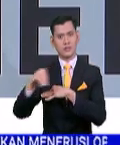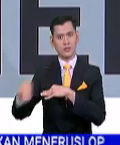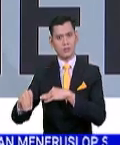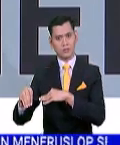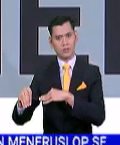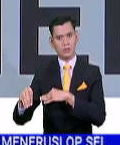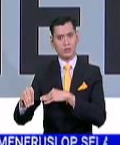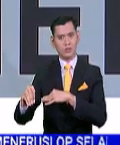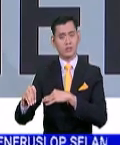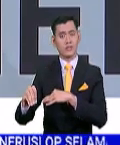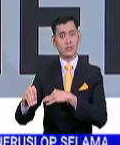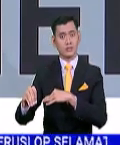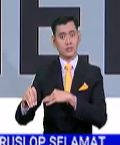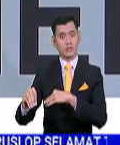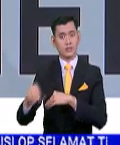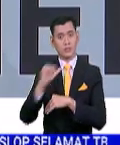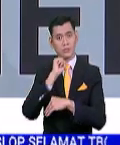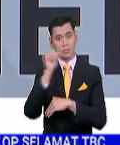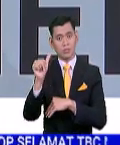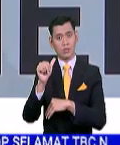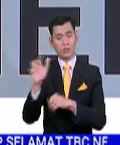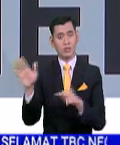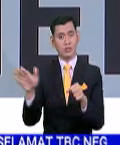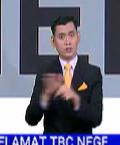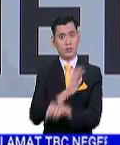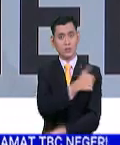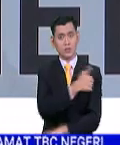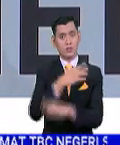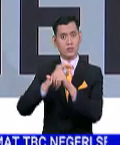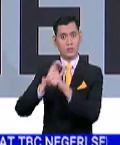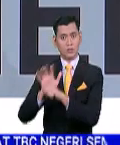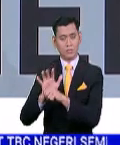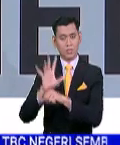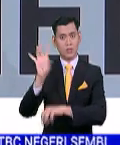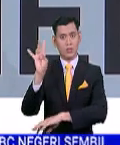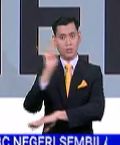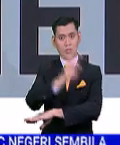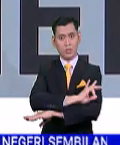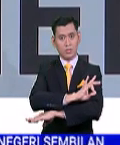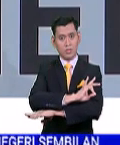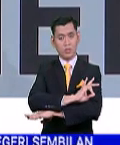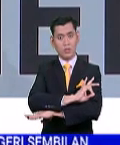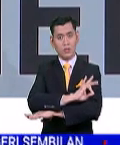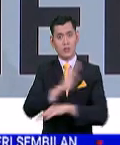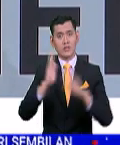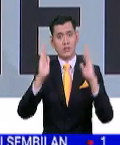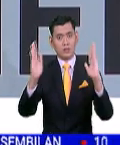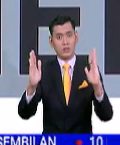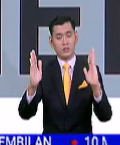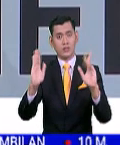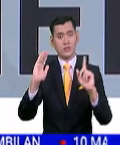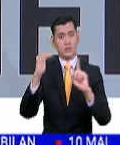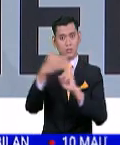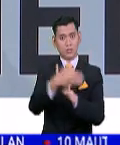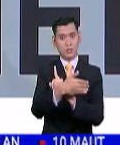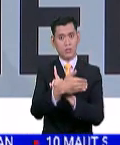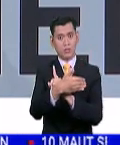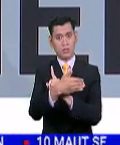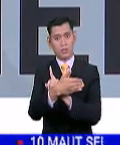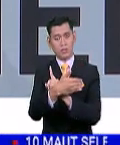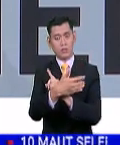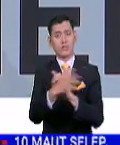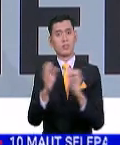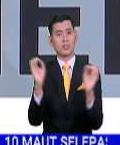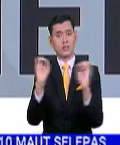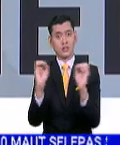divaksinasi adalah 7 hari. Manakala tempoh isolasi bagi individu positif COVID-19 bergejala dan tidak